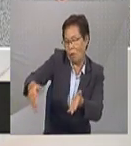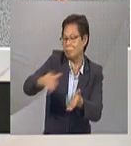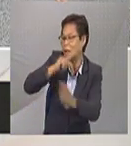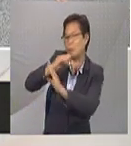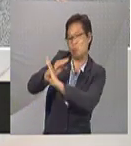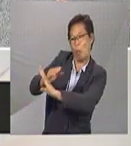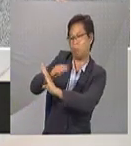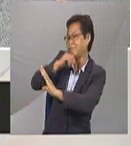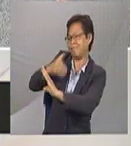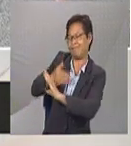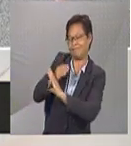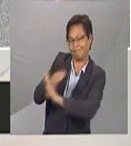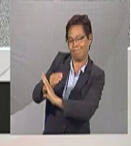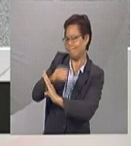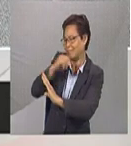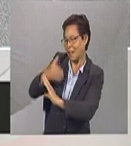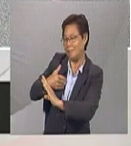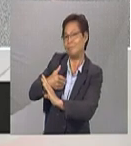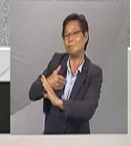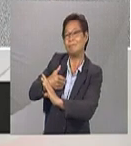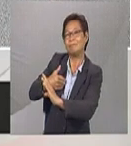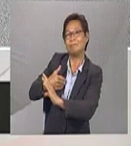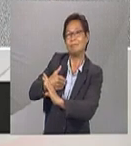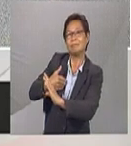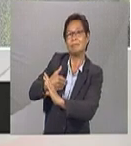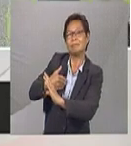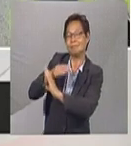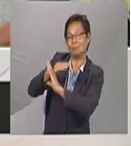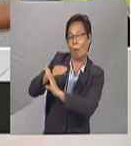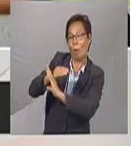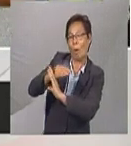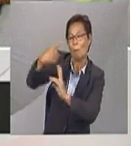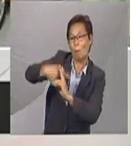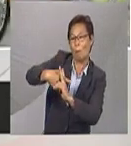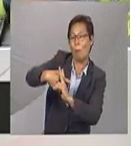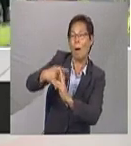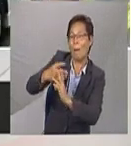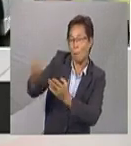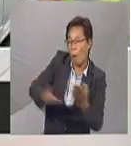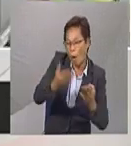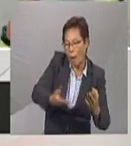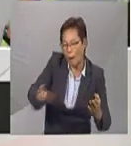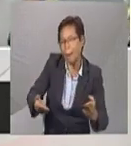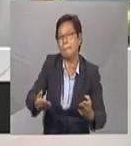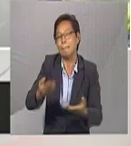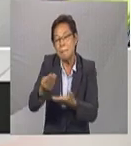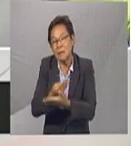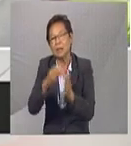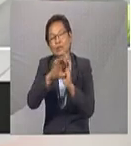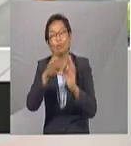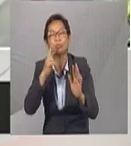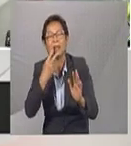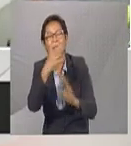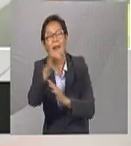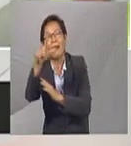kepada kenderaan-kenderaan yang membawa bahan-bahan mentah, bahan-bahan makanan, sayur dan sebagainya. Sebab